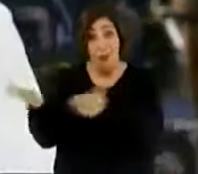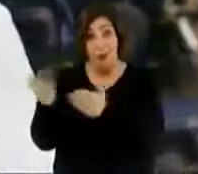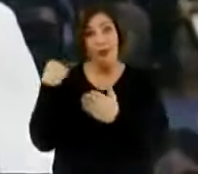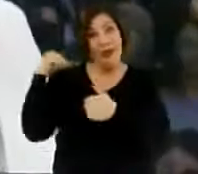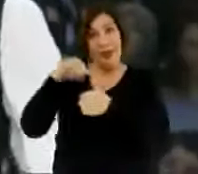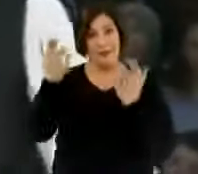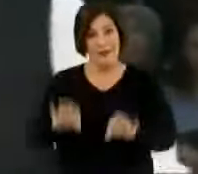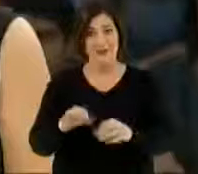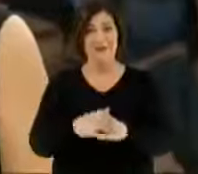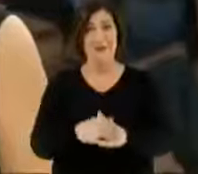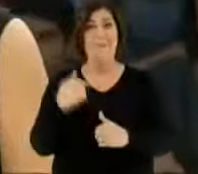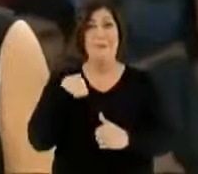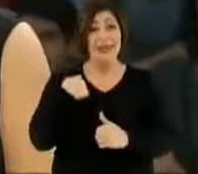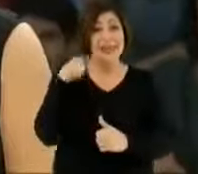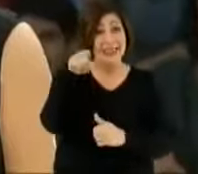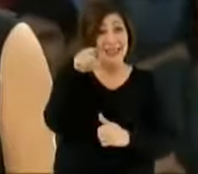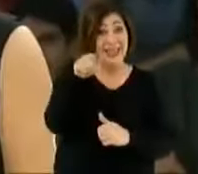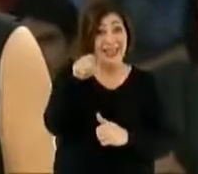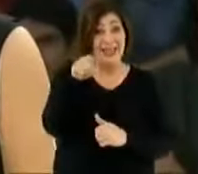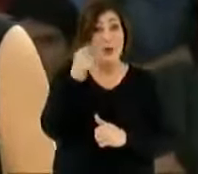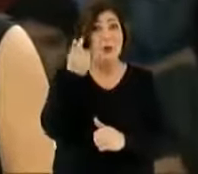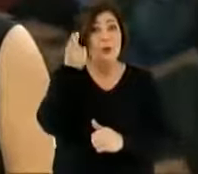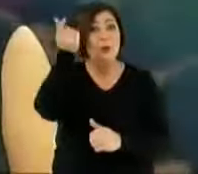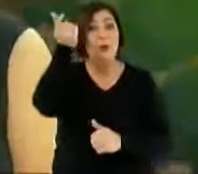buyurun tekrar başlayın. Ben seni